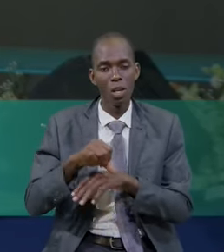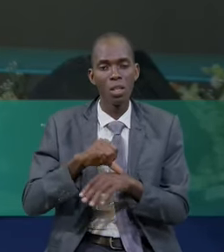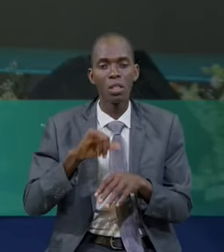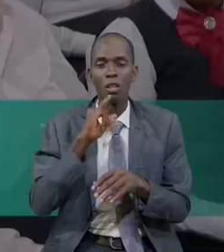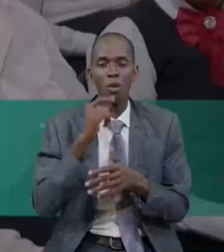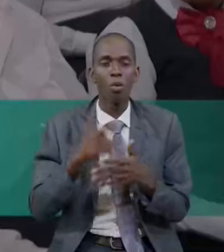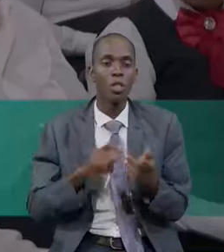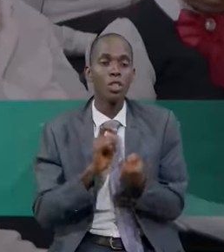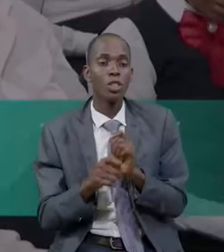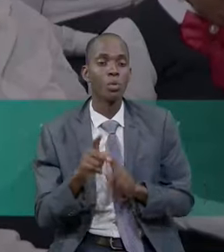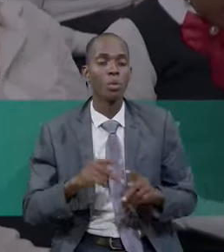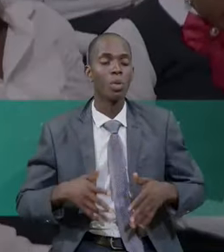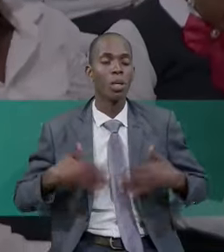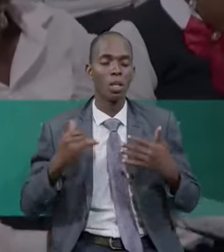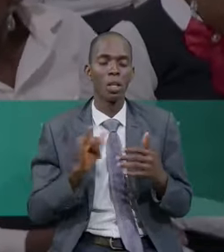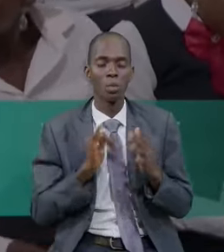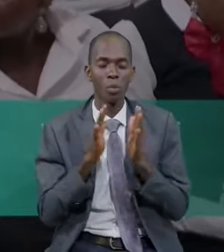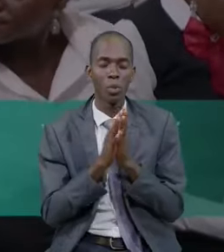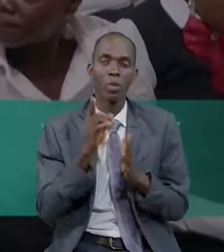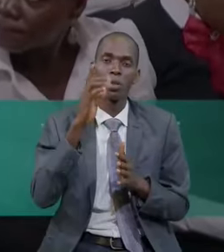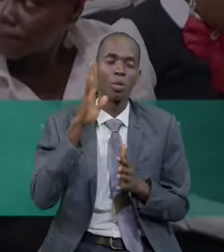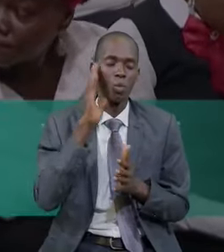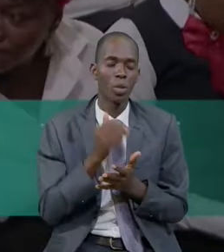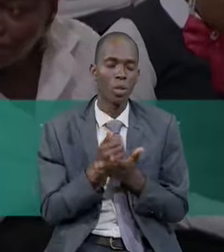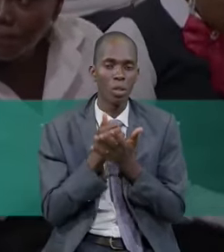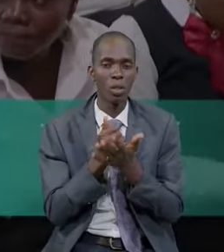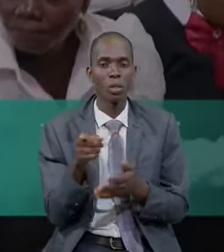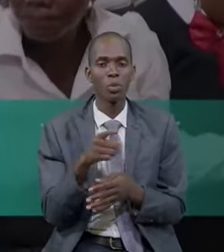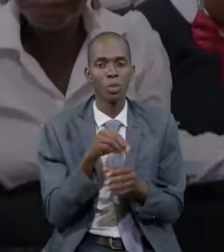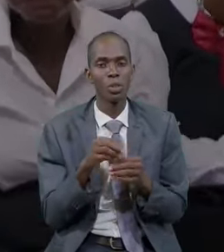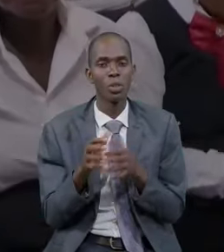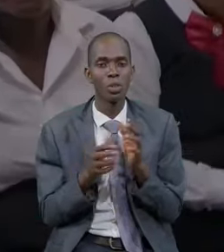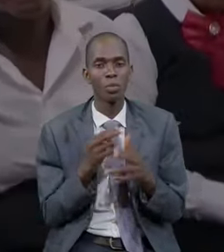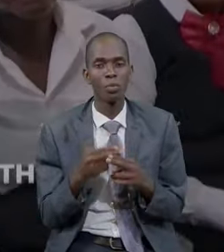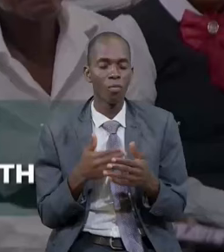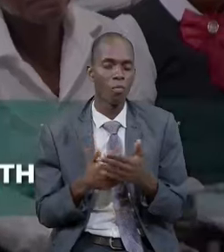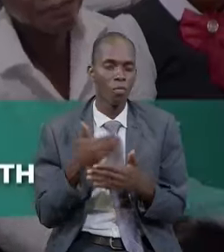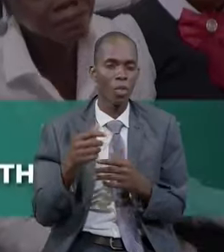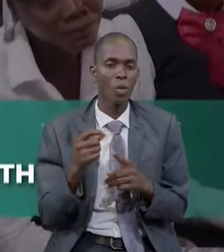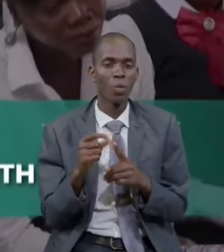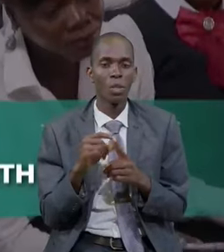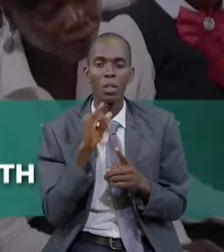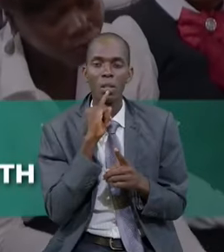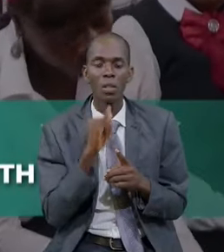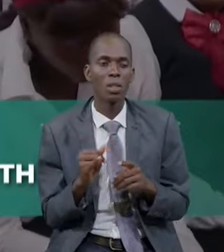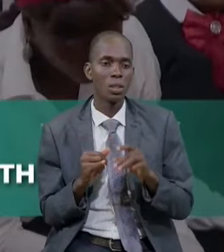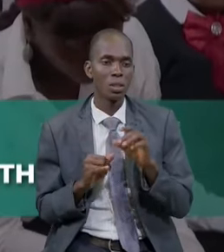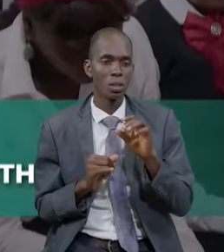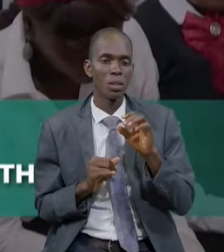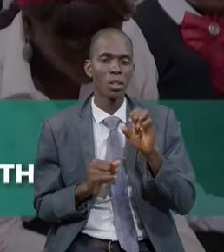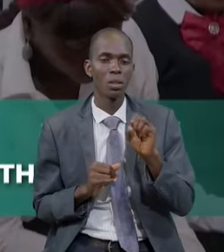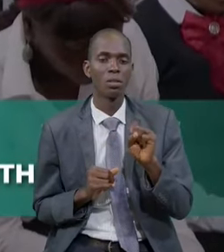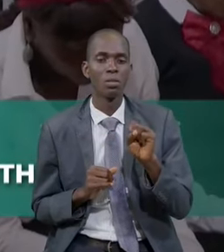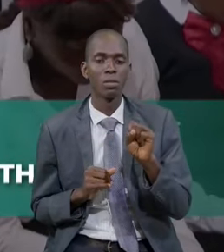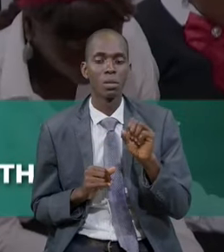Dieu nous donnera cela. La lettre suivante, c'est le N. C'est nourrir.